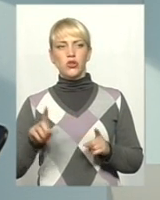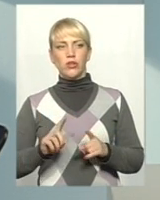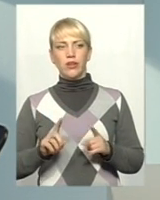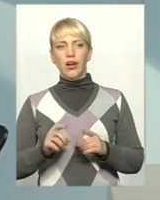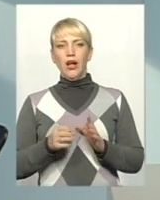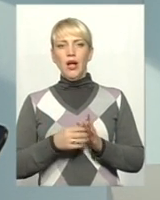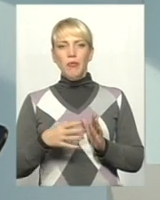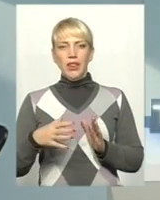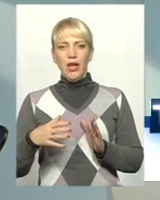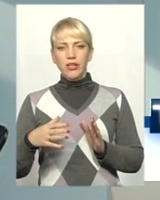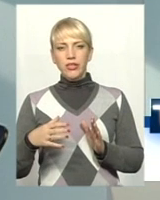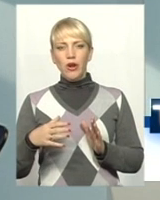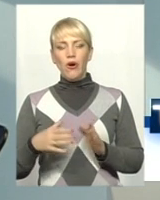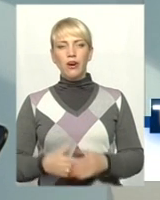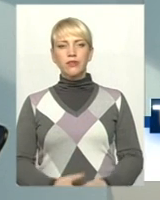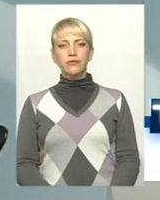15